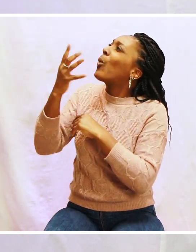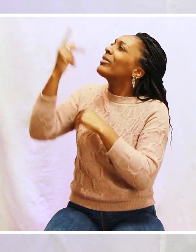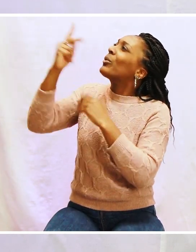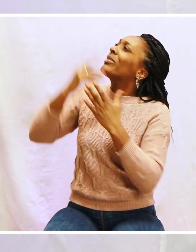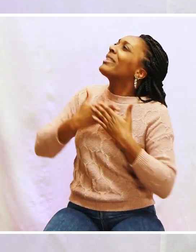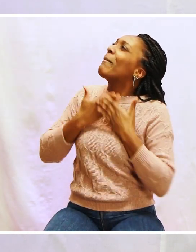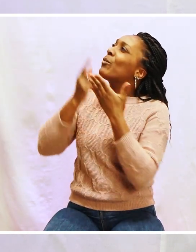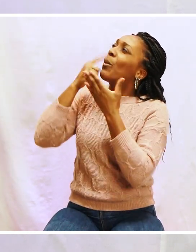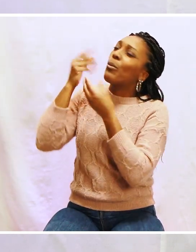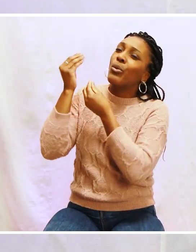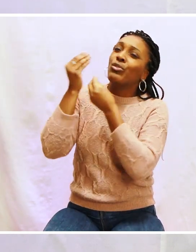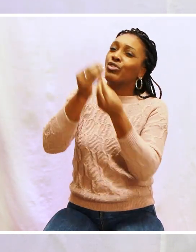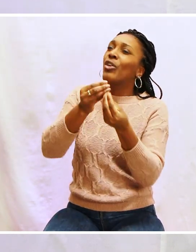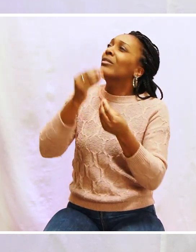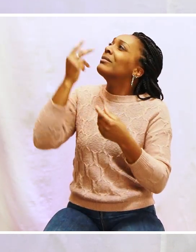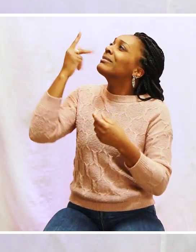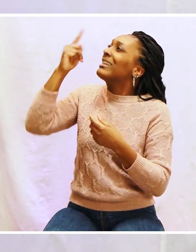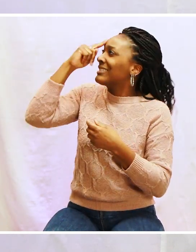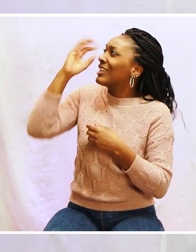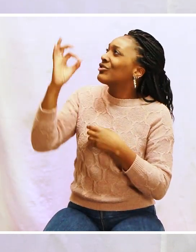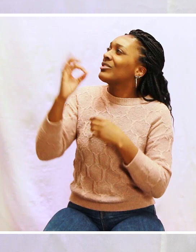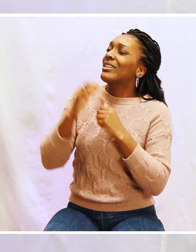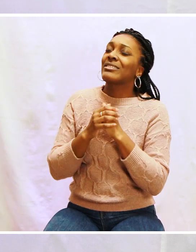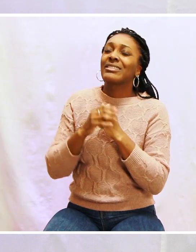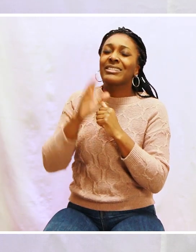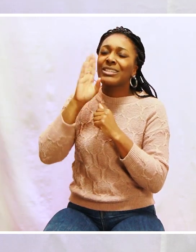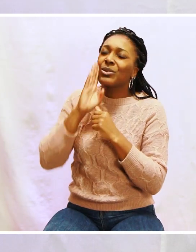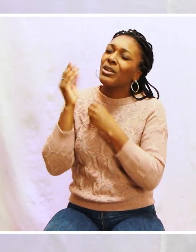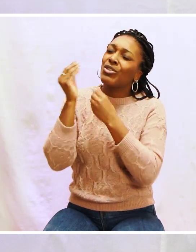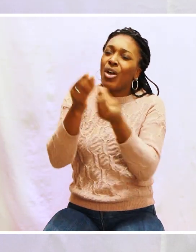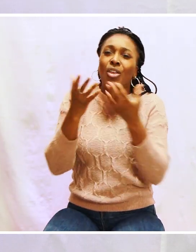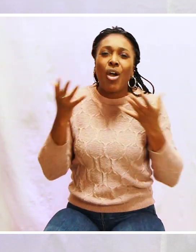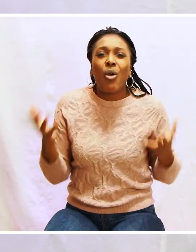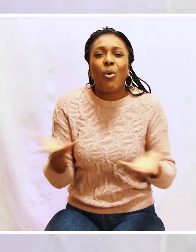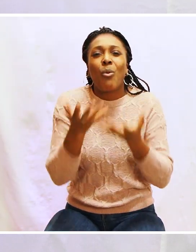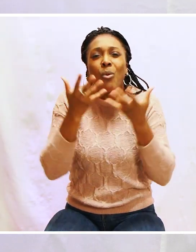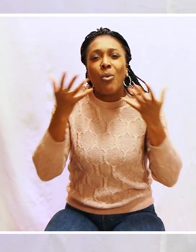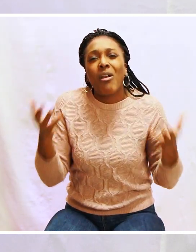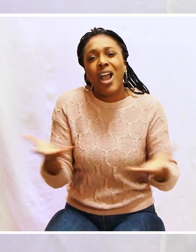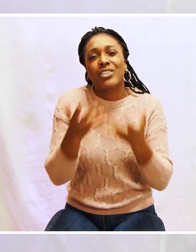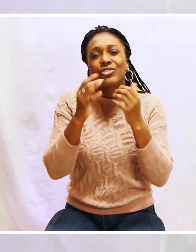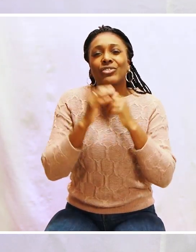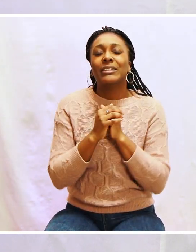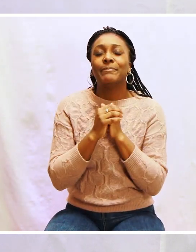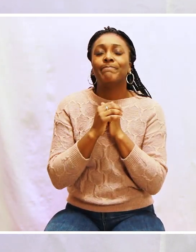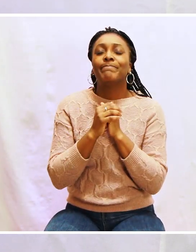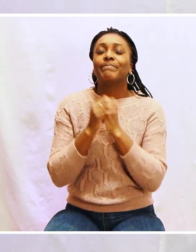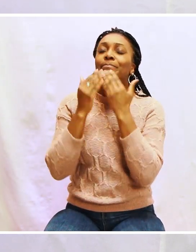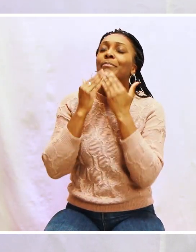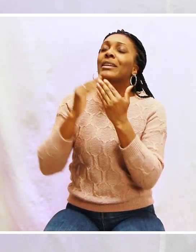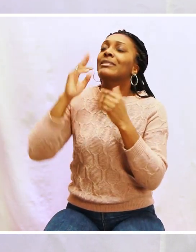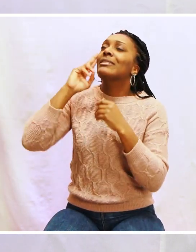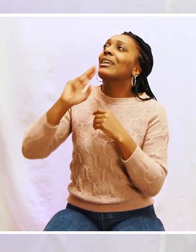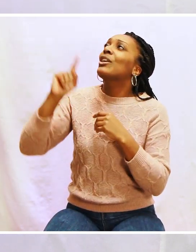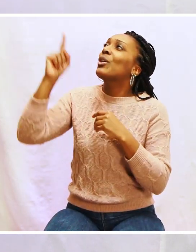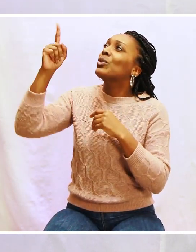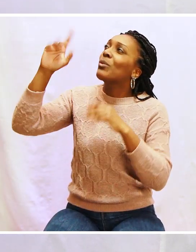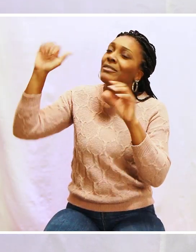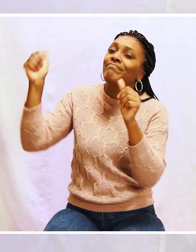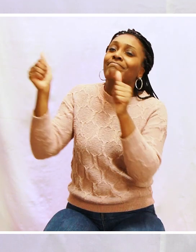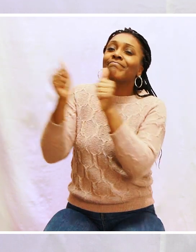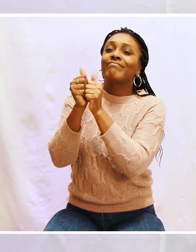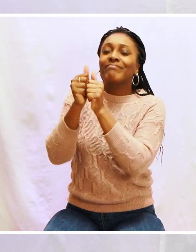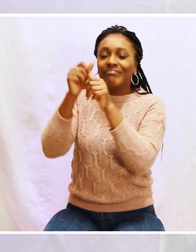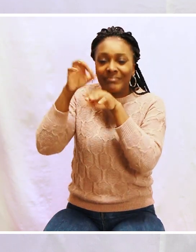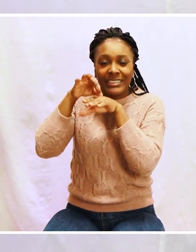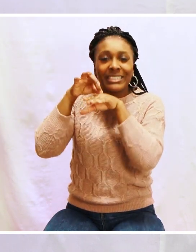ton amour et ta sagesse pour eux. Seigneur, qu'ils soient encouragés aujourd'hui. Merci Seigneur, parce que tu les tiens par la main et tu les